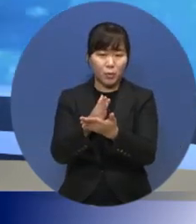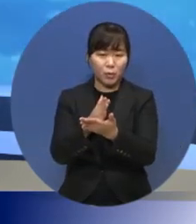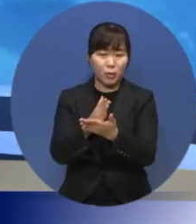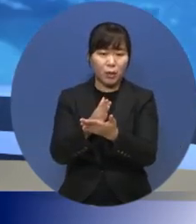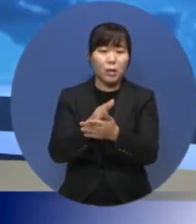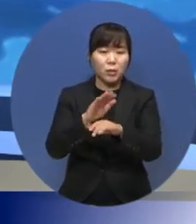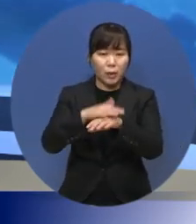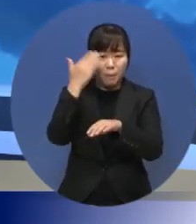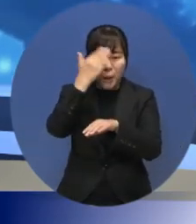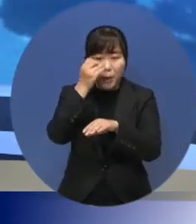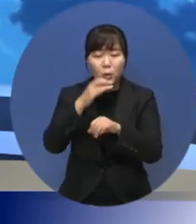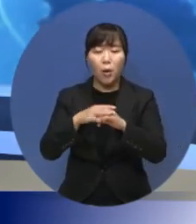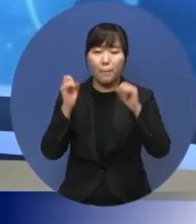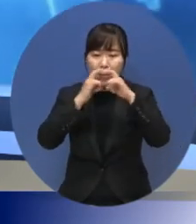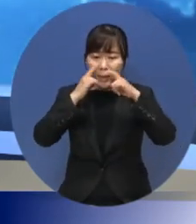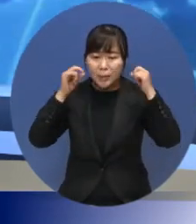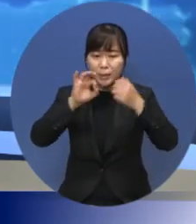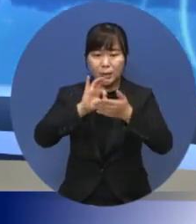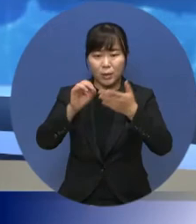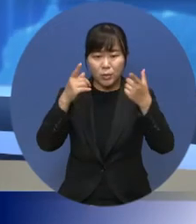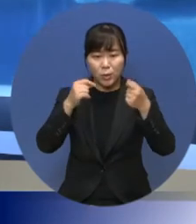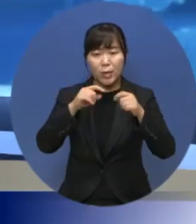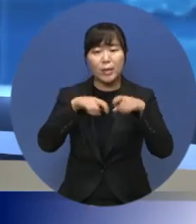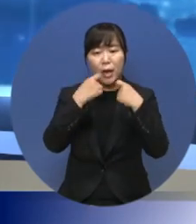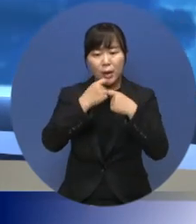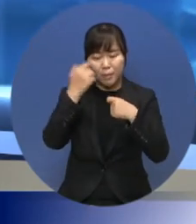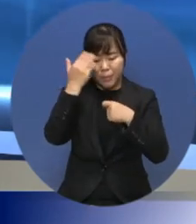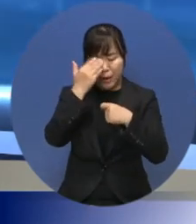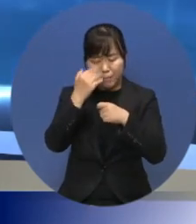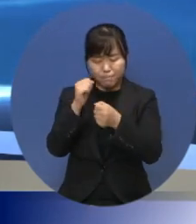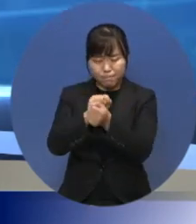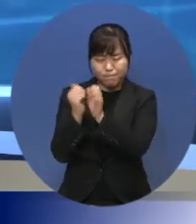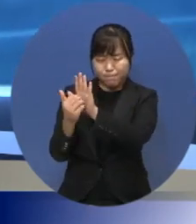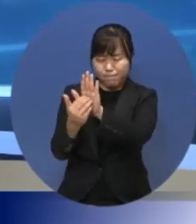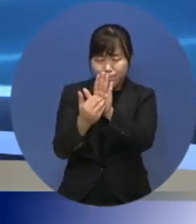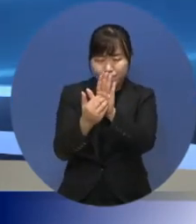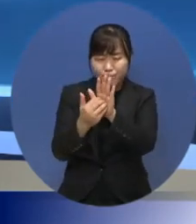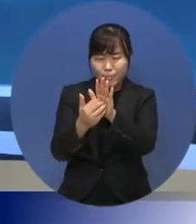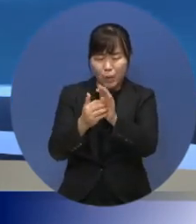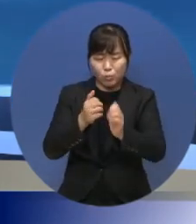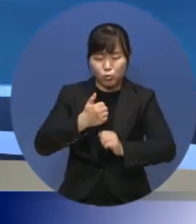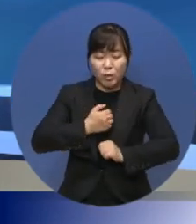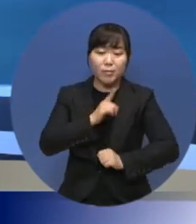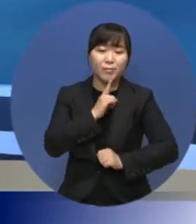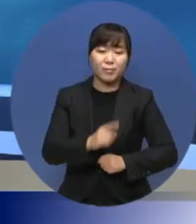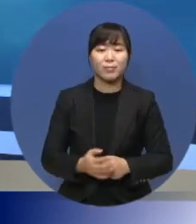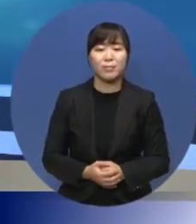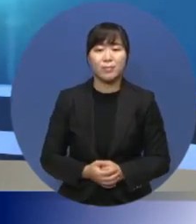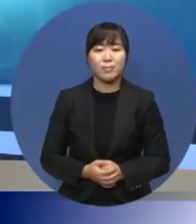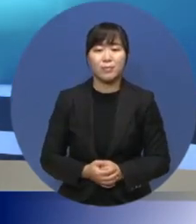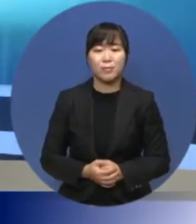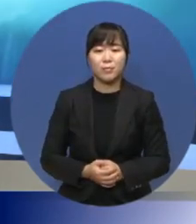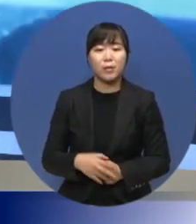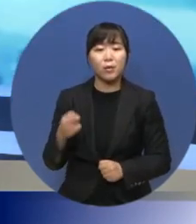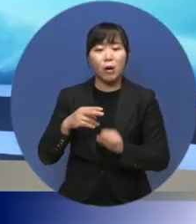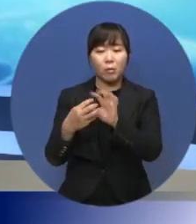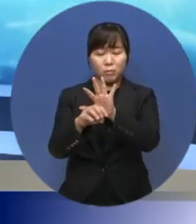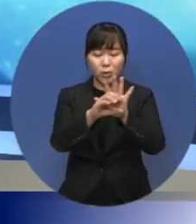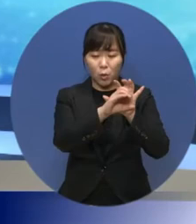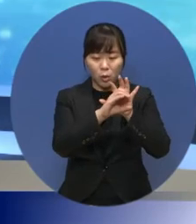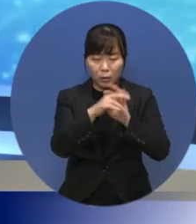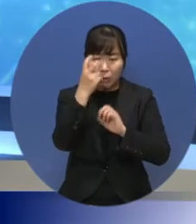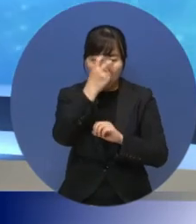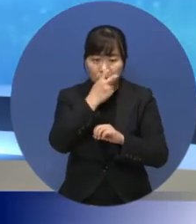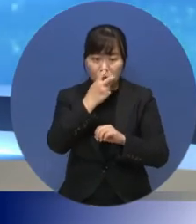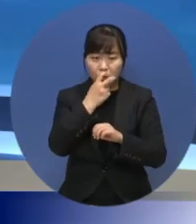손 씻기와 마스크 착용 등 개인 방역에 각별히 유의할 것을 요청했는데요. 또한 코로나 바이러스